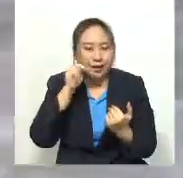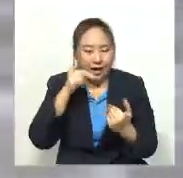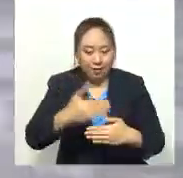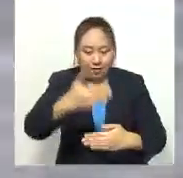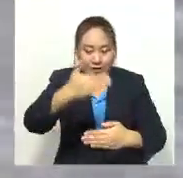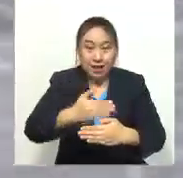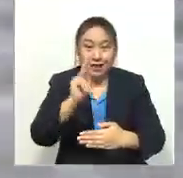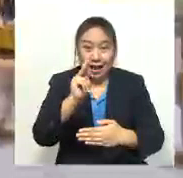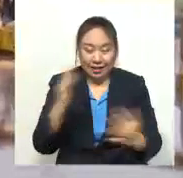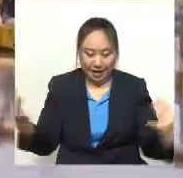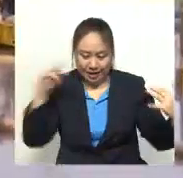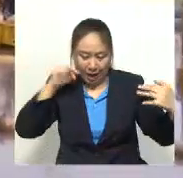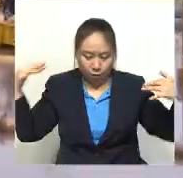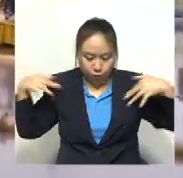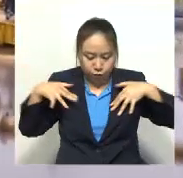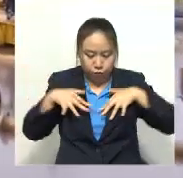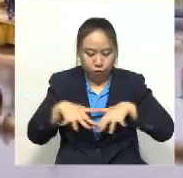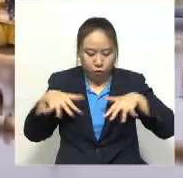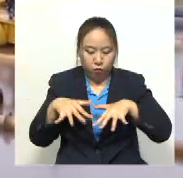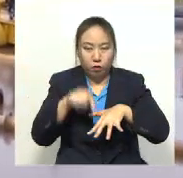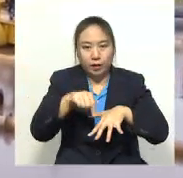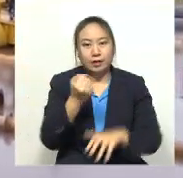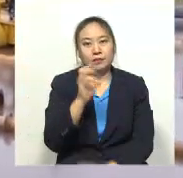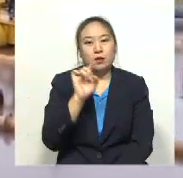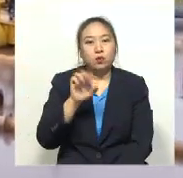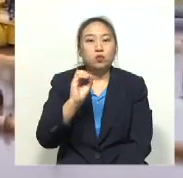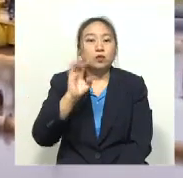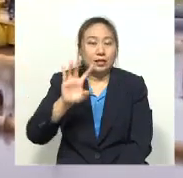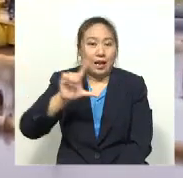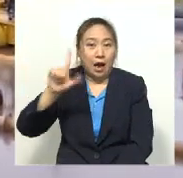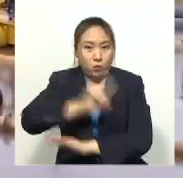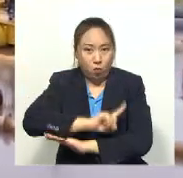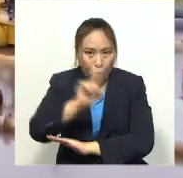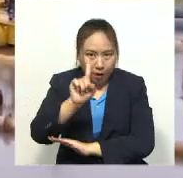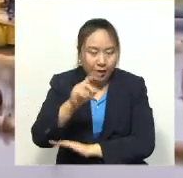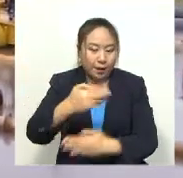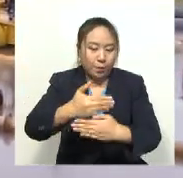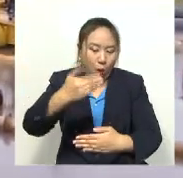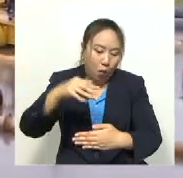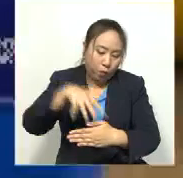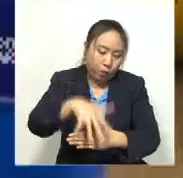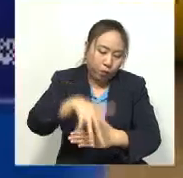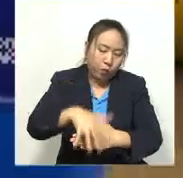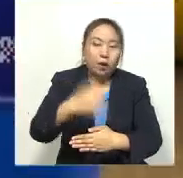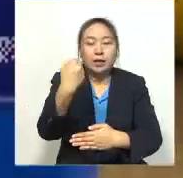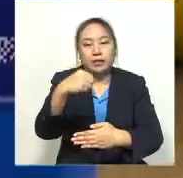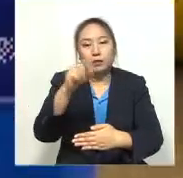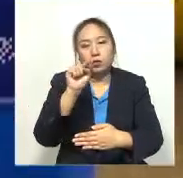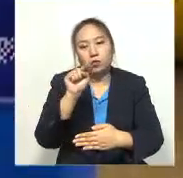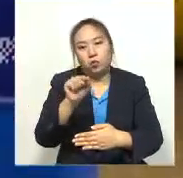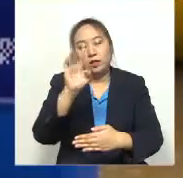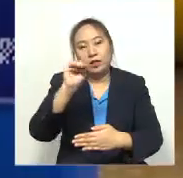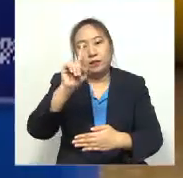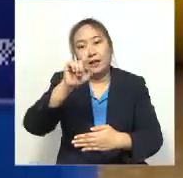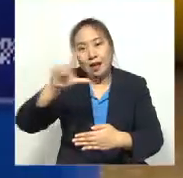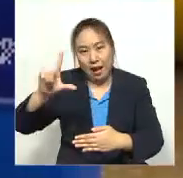แก่งกระจานขณะนี้เฉลี่ยอยู่ที่ 17.04 ล้านลูกบาศก์เมตรต่อวันและมีการระบายออกที่ 10.41 ล้านลูกบ